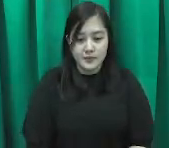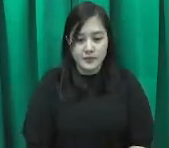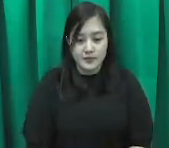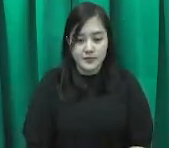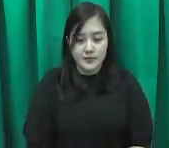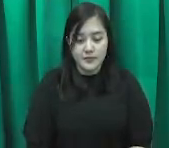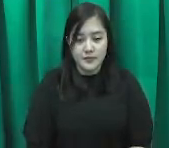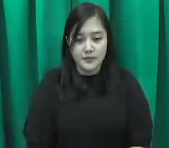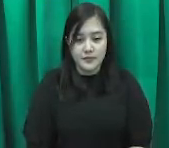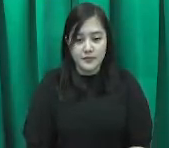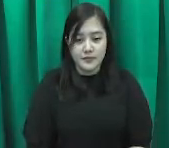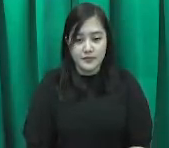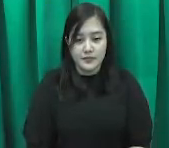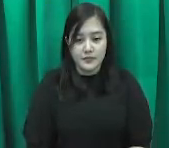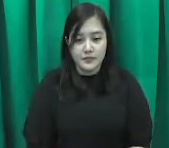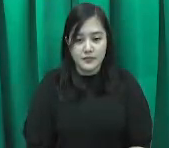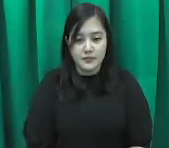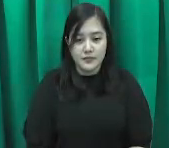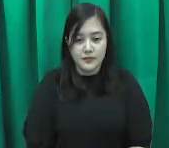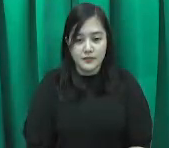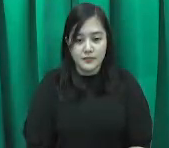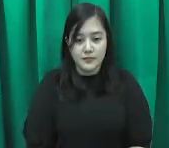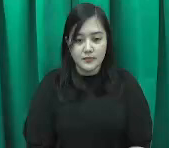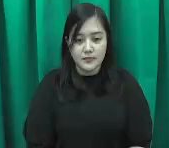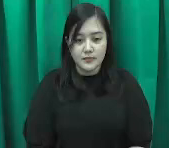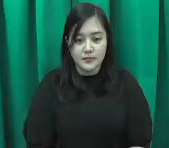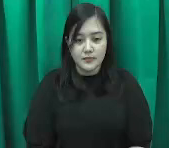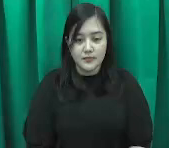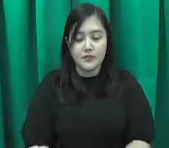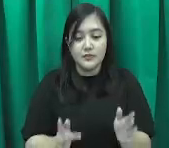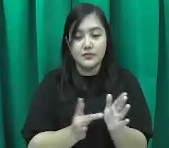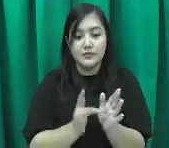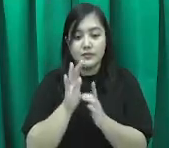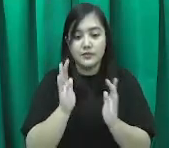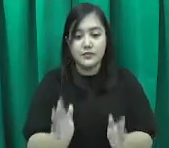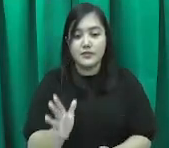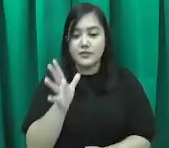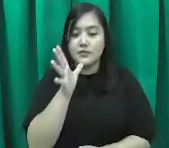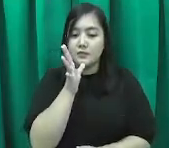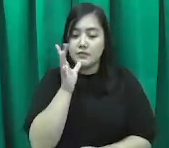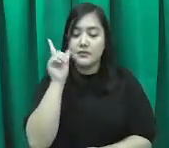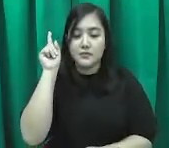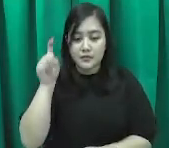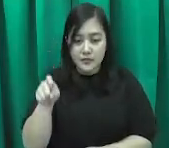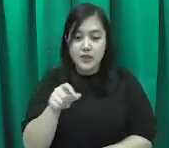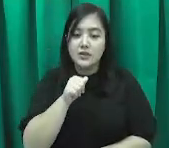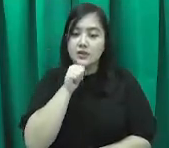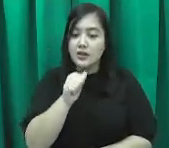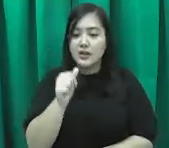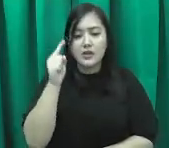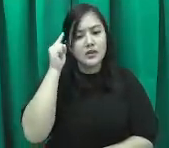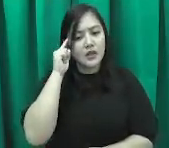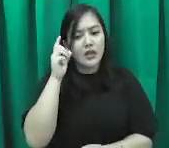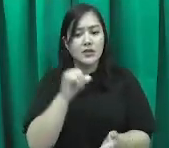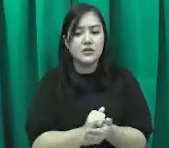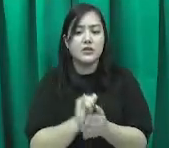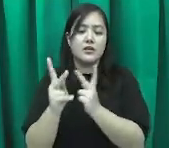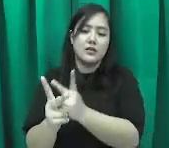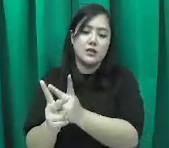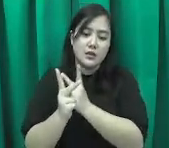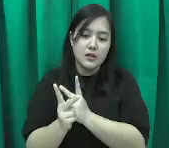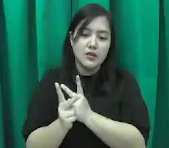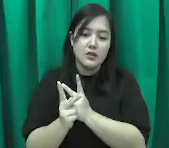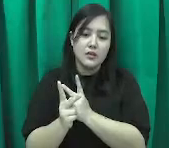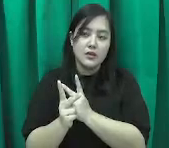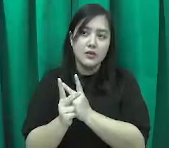ang pag-iisip ng isang Kristiyanong babae o mothers. Yes. Kasi if you have any problems, halimbawa, merong mga bagay na